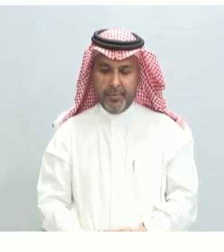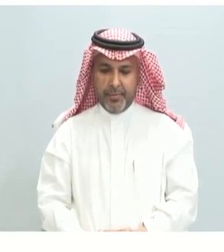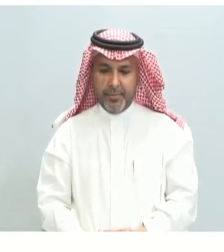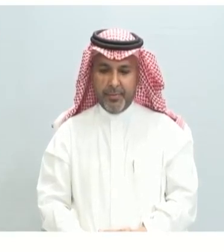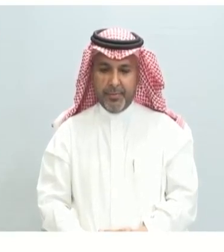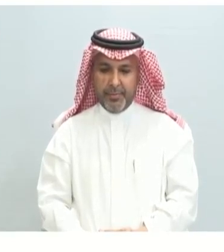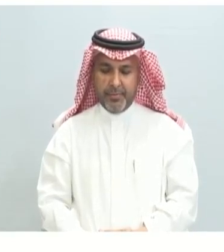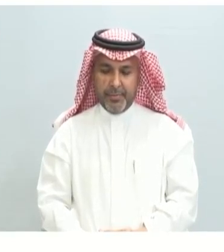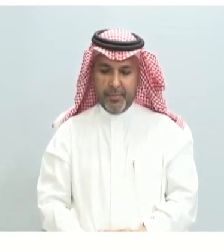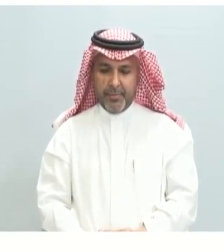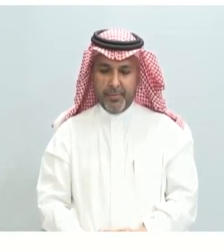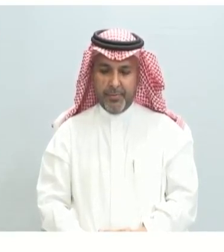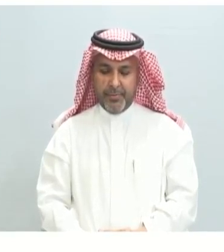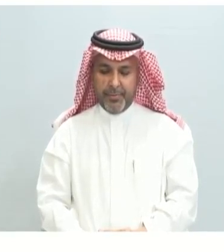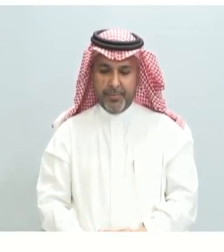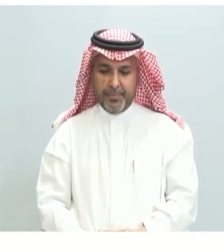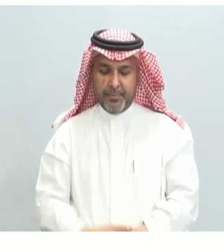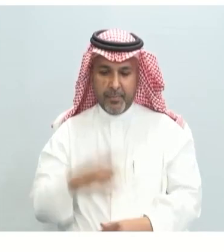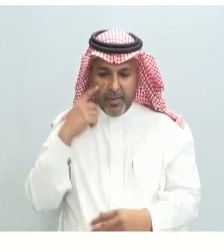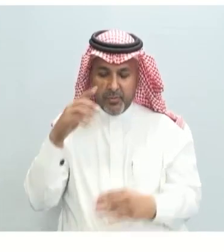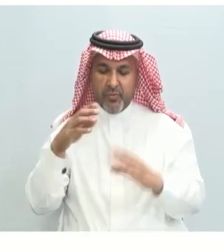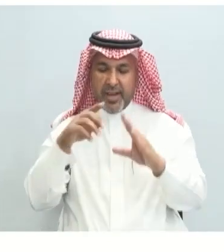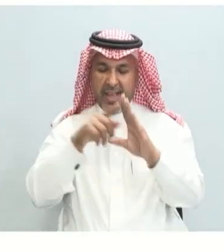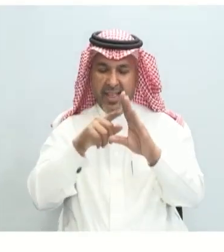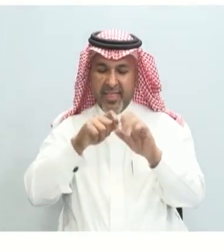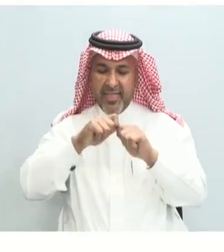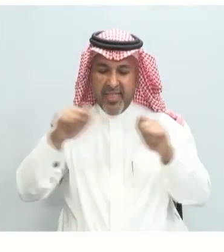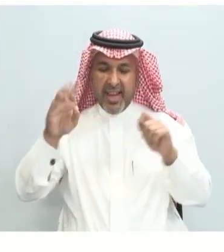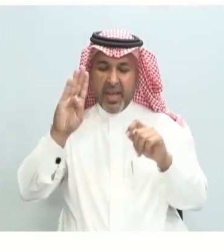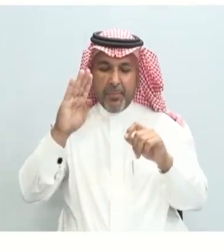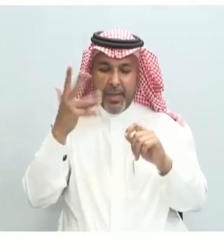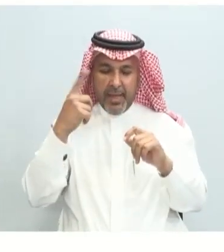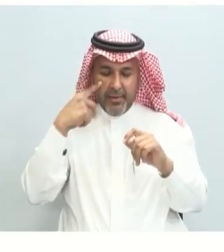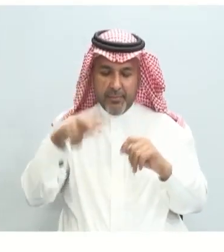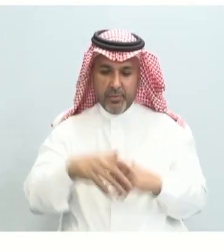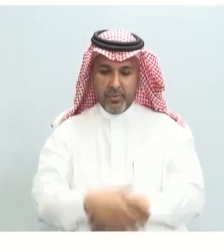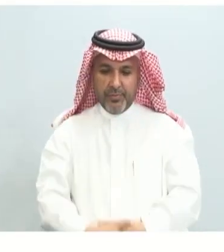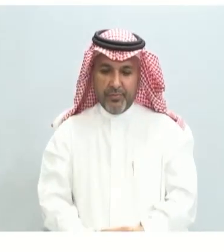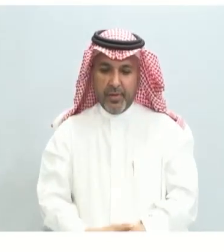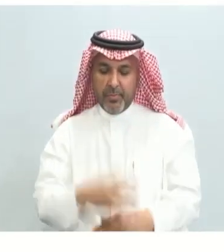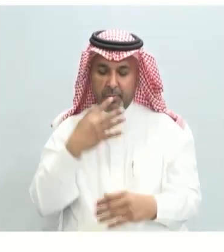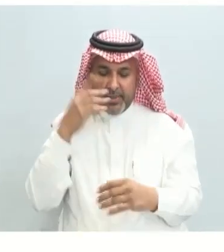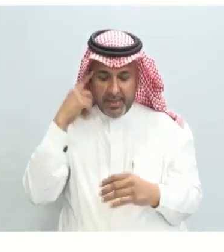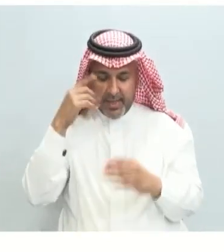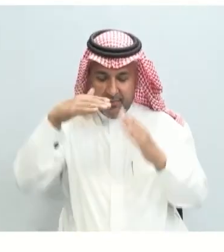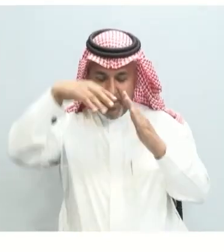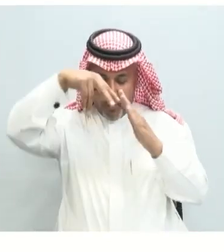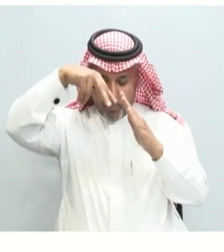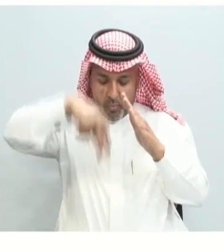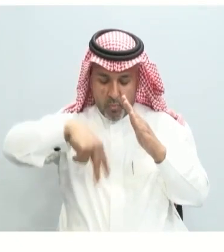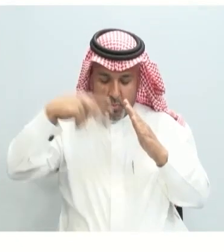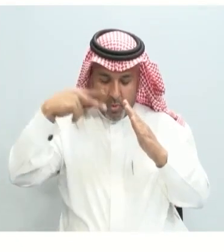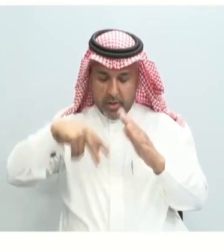بالنسبه لي فبالتالي الضلع ب كيف اجيبه قلنا راح نقول ان البي يساوي ما